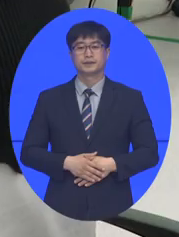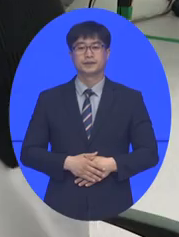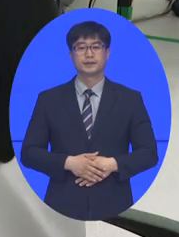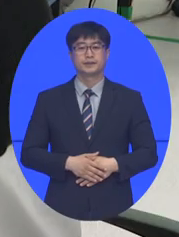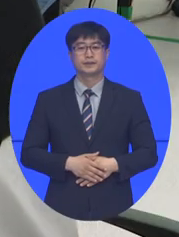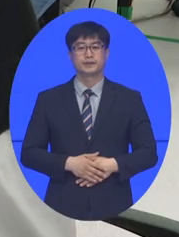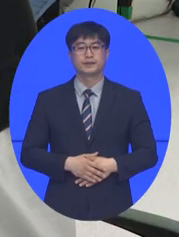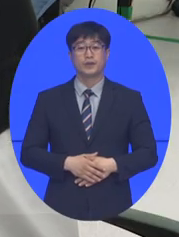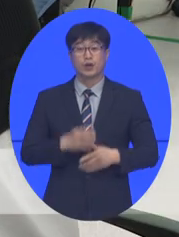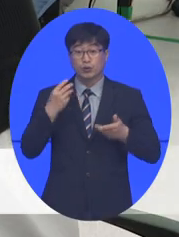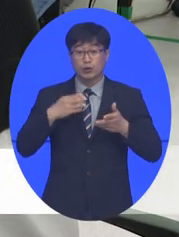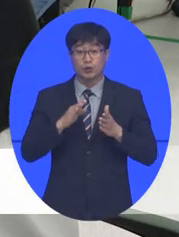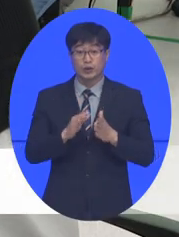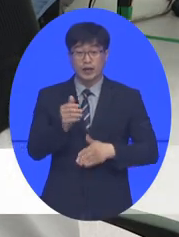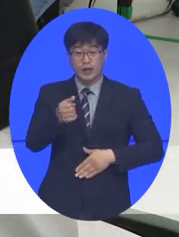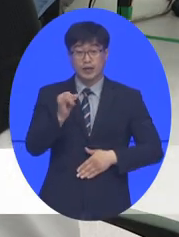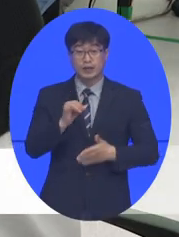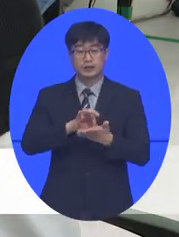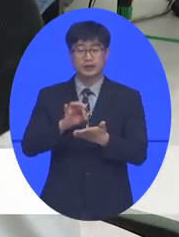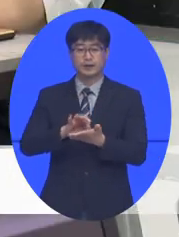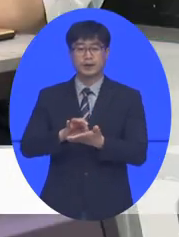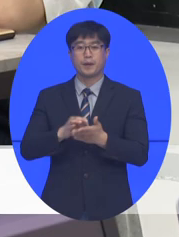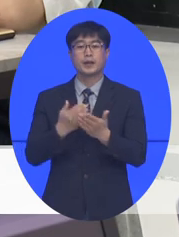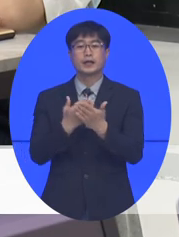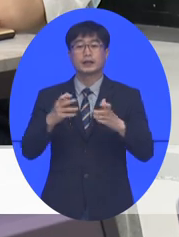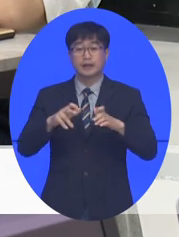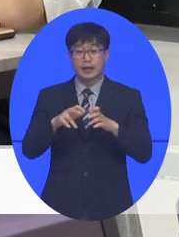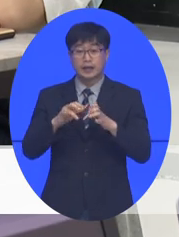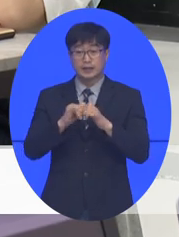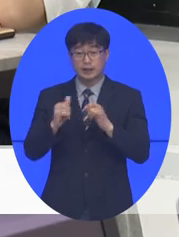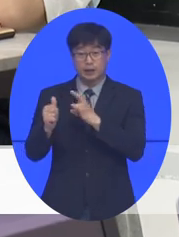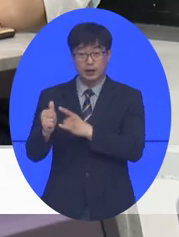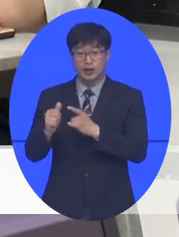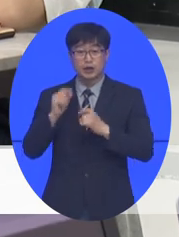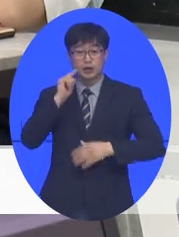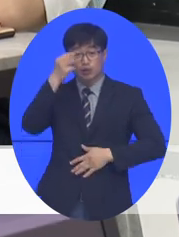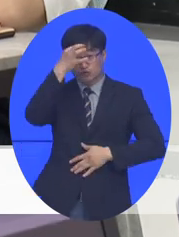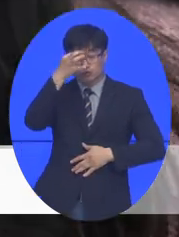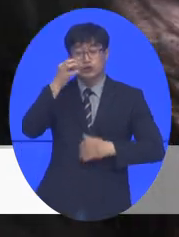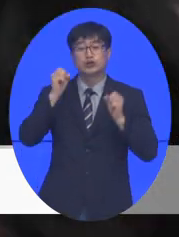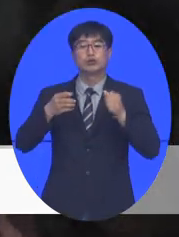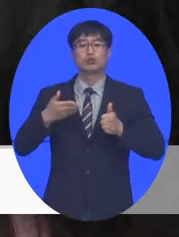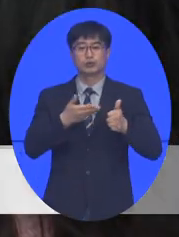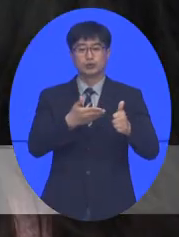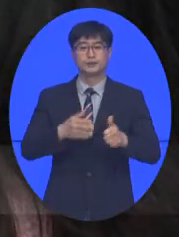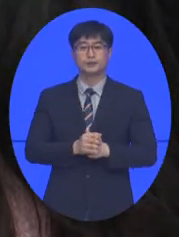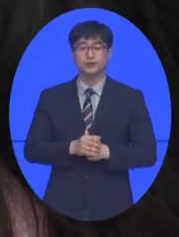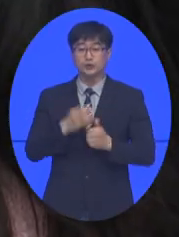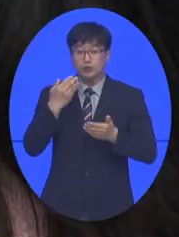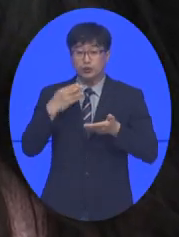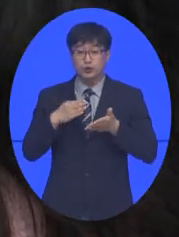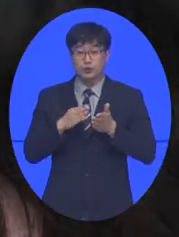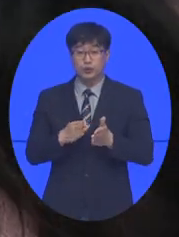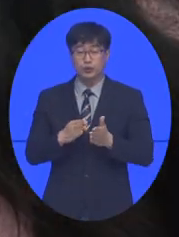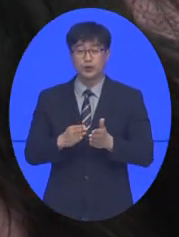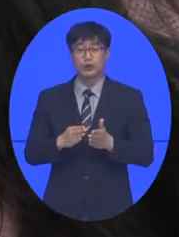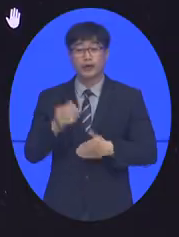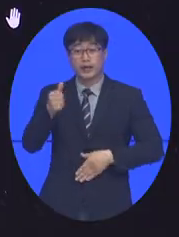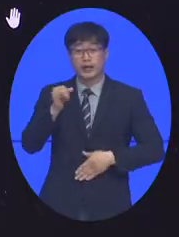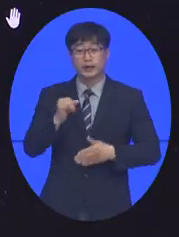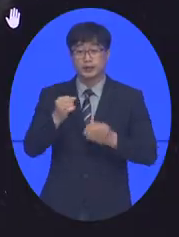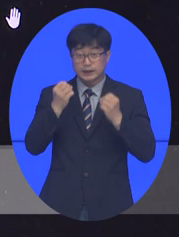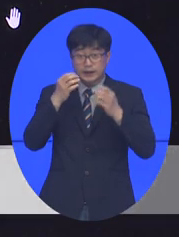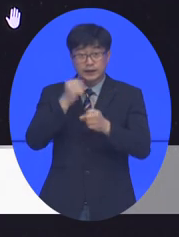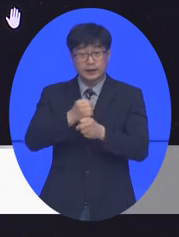들었습니다. 경기도는 인공지능을 활용해 발달장애인들에게 예술할 기회를 선사했습니다. 경기도 인공지능